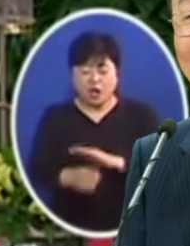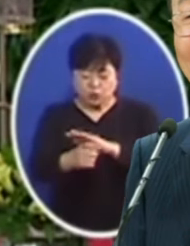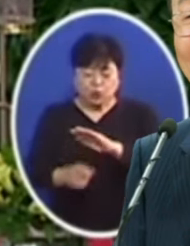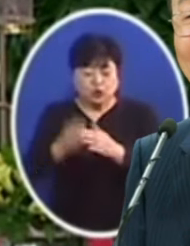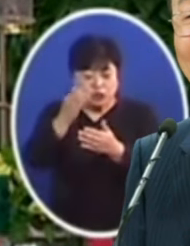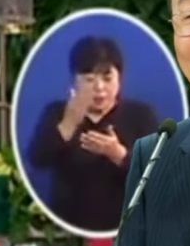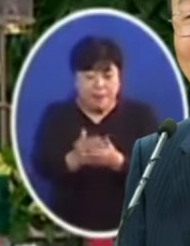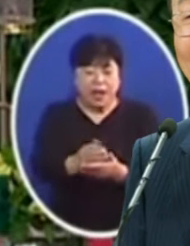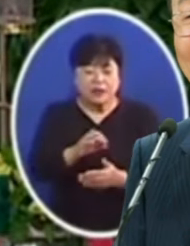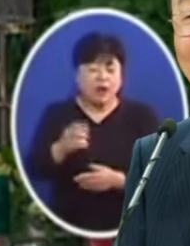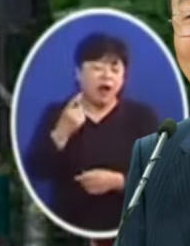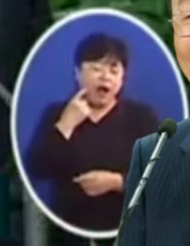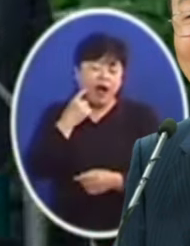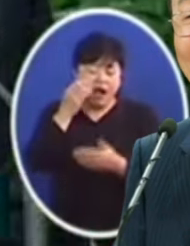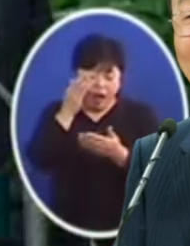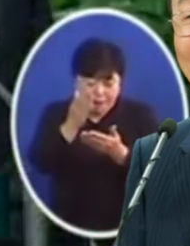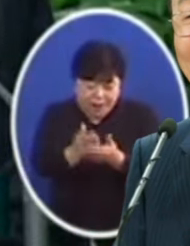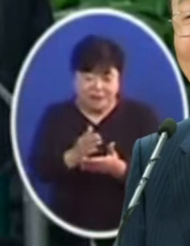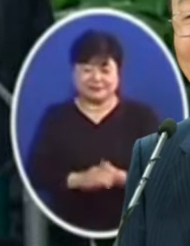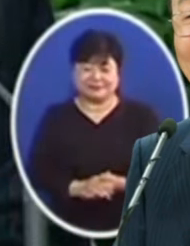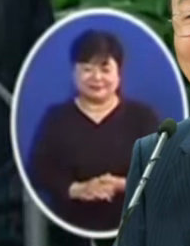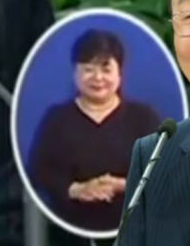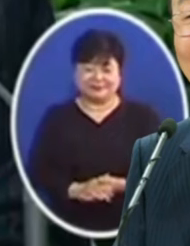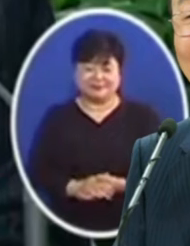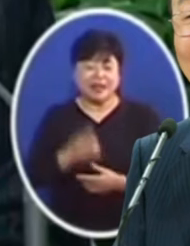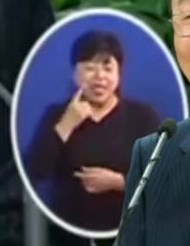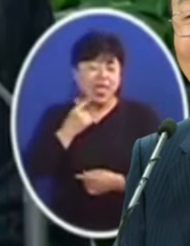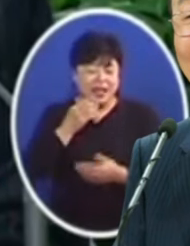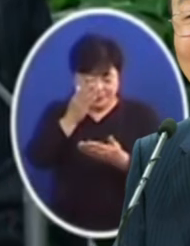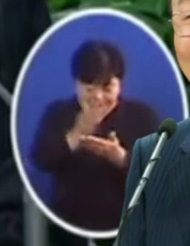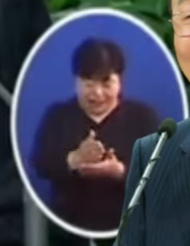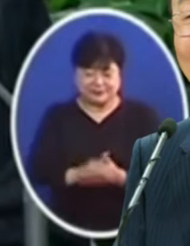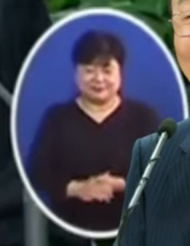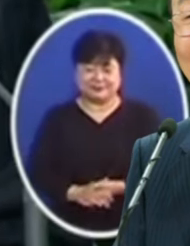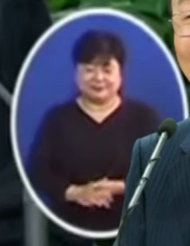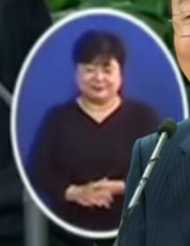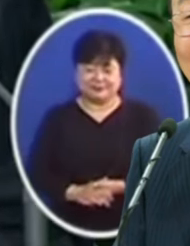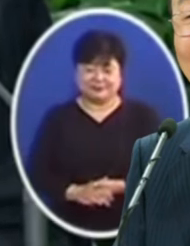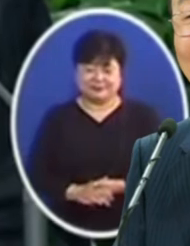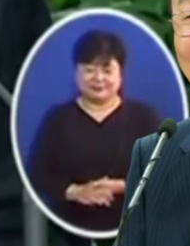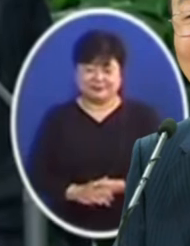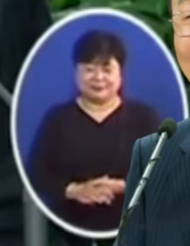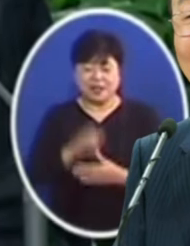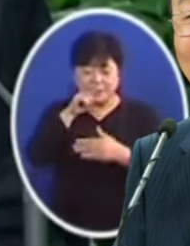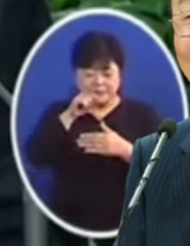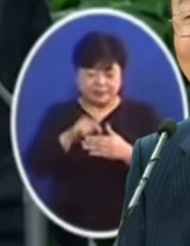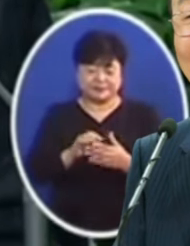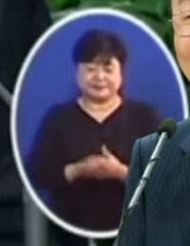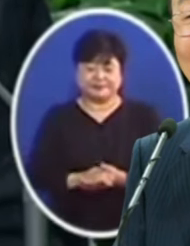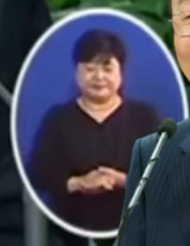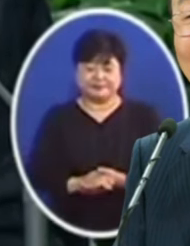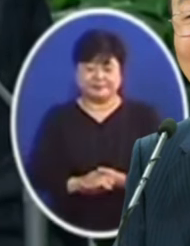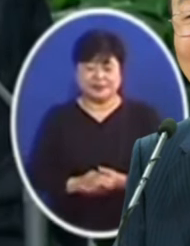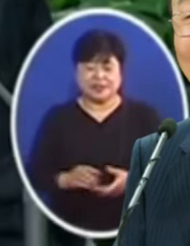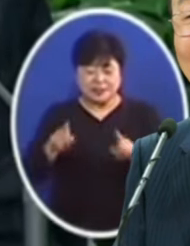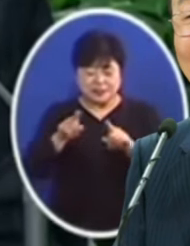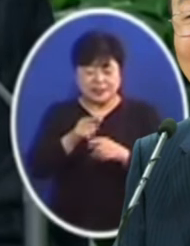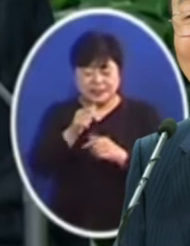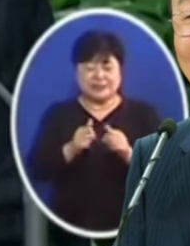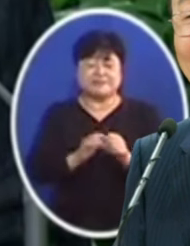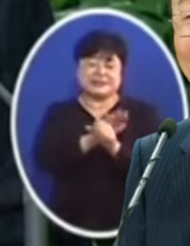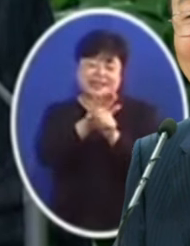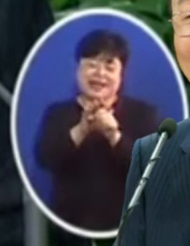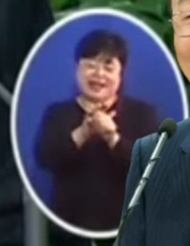말라. 내 이웃을 거짓 증거하지 말라. 내 이웃을 탐하지 말라. 크게 가르면 마음과 뜻과 정성을 다하여 하나님을